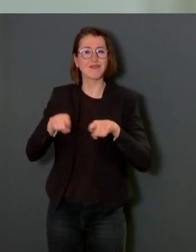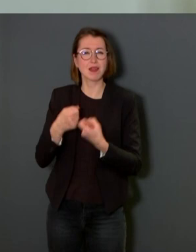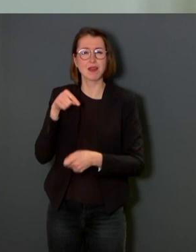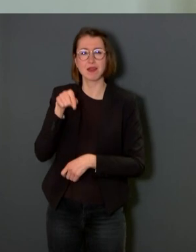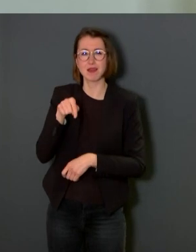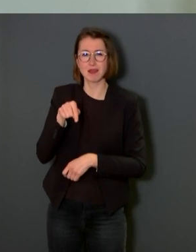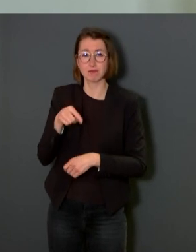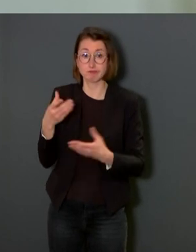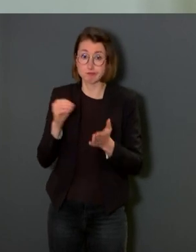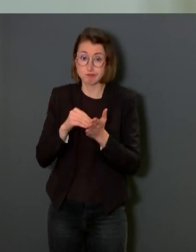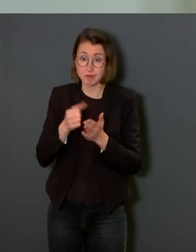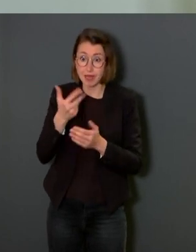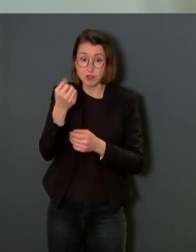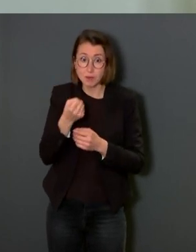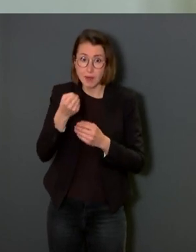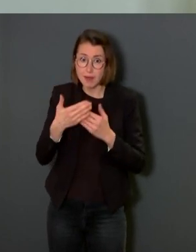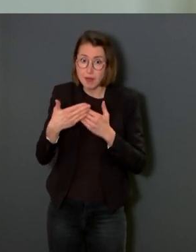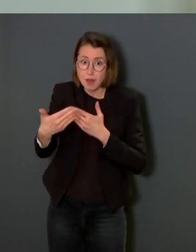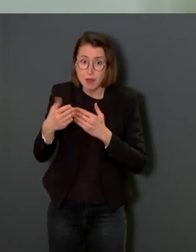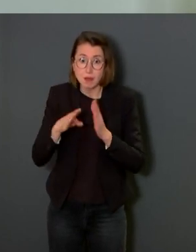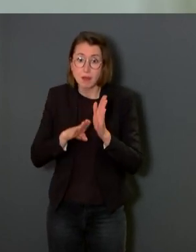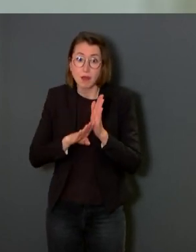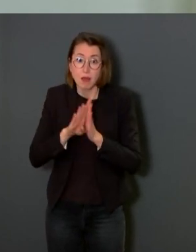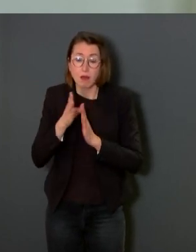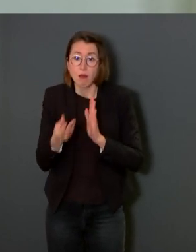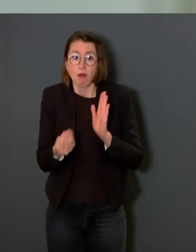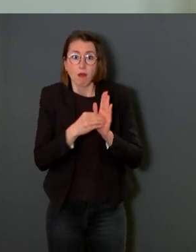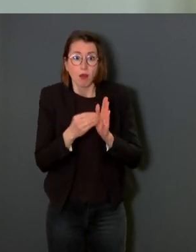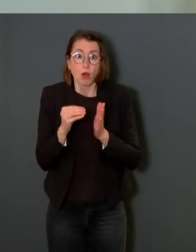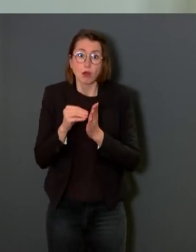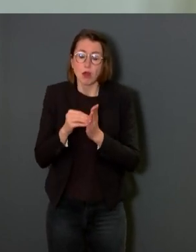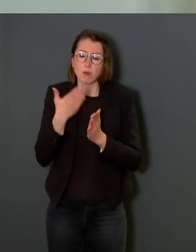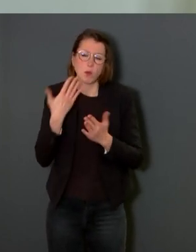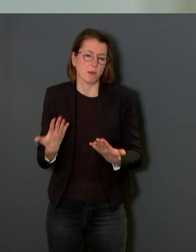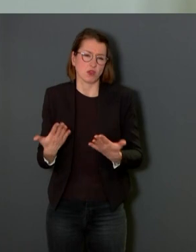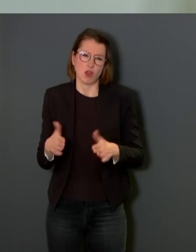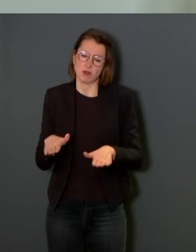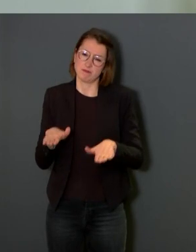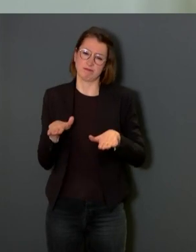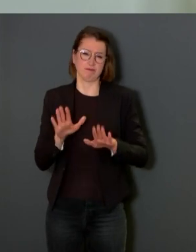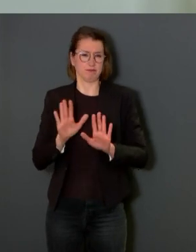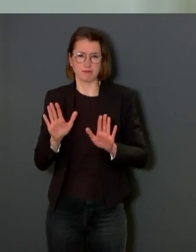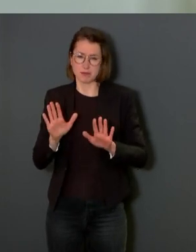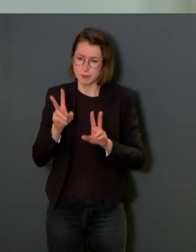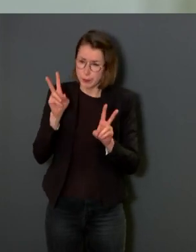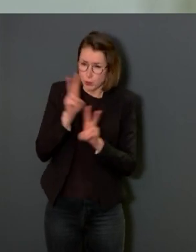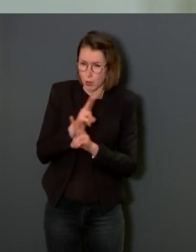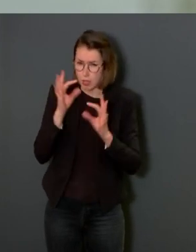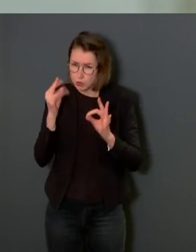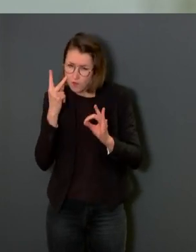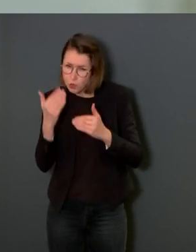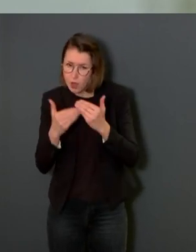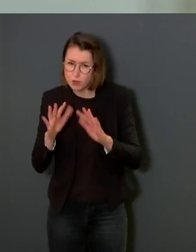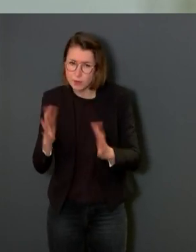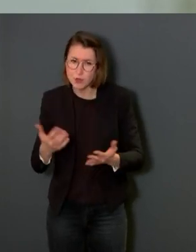dans quelques semaines, le cas échéant, et donc je pense que c'est la prudence qui s'impose. Et j'ai un grand avantage sur mes collègues, c'est que c'est des décisions que je prends moi-même grâce